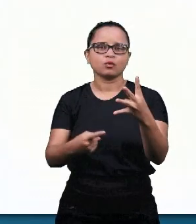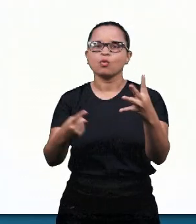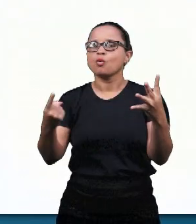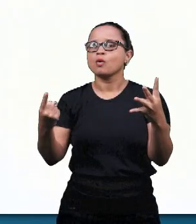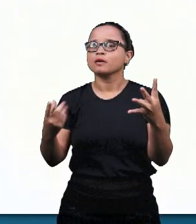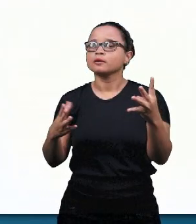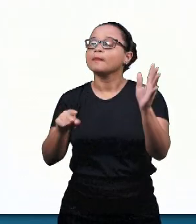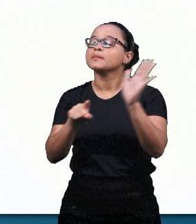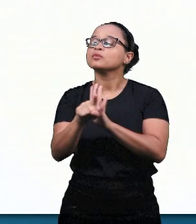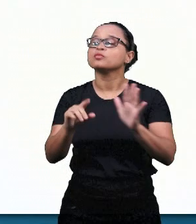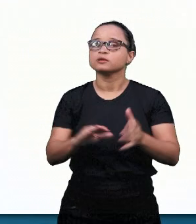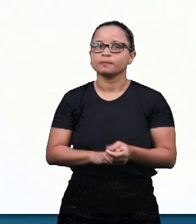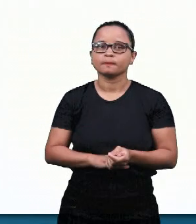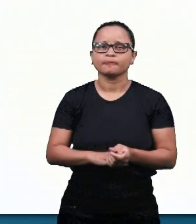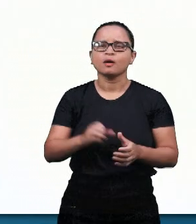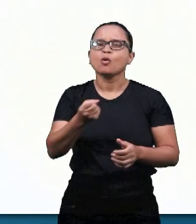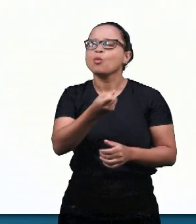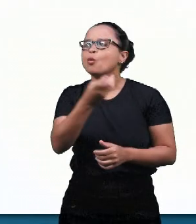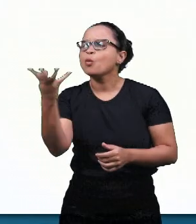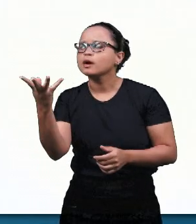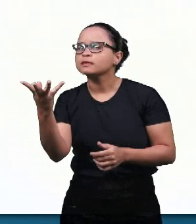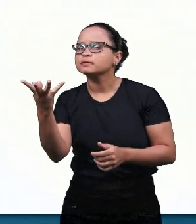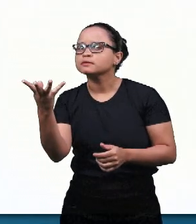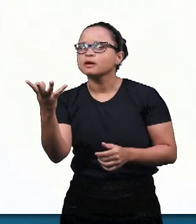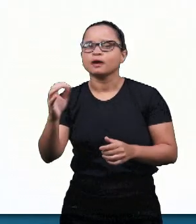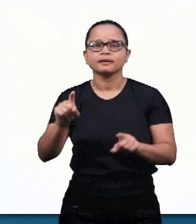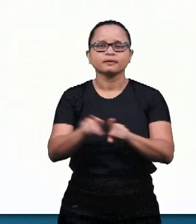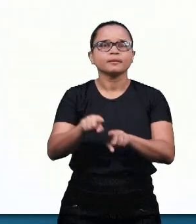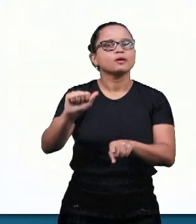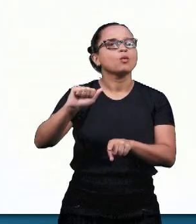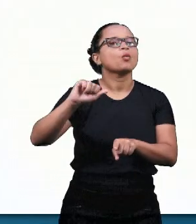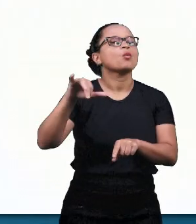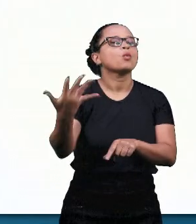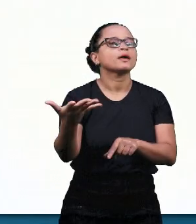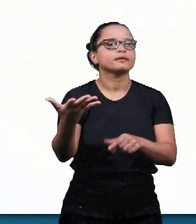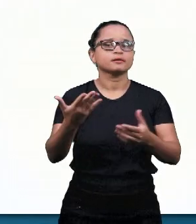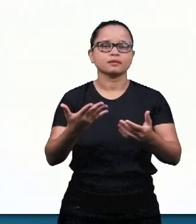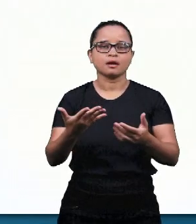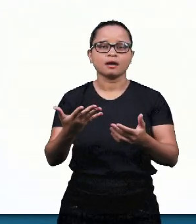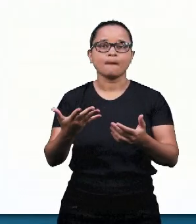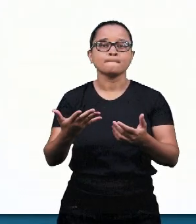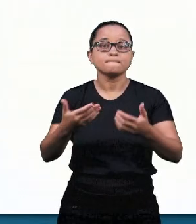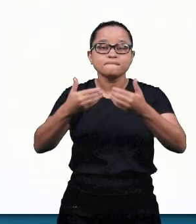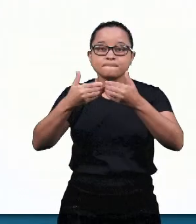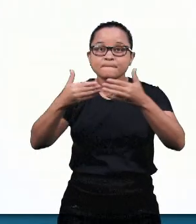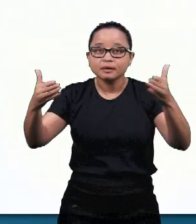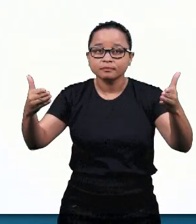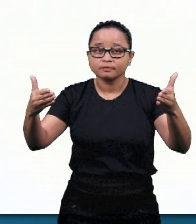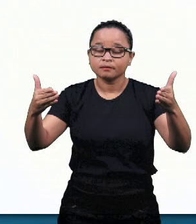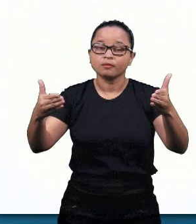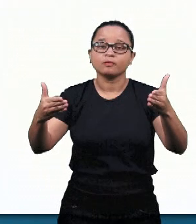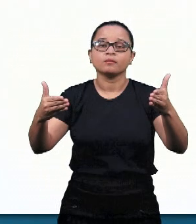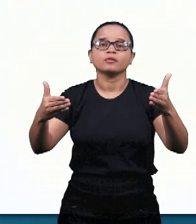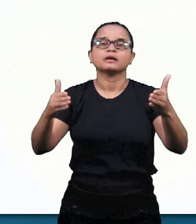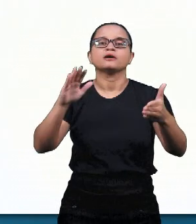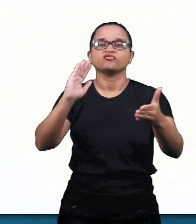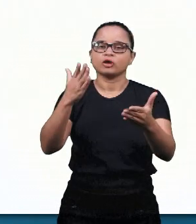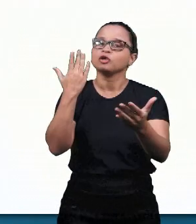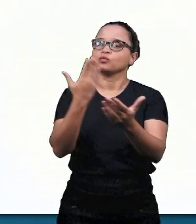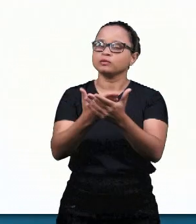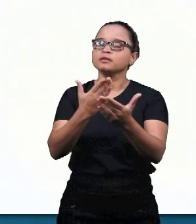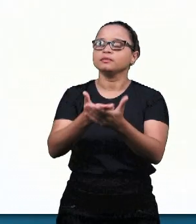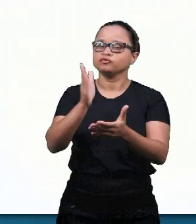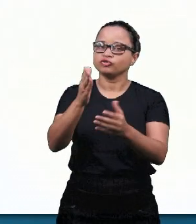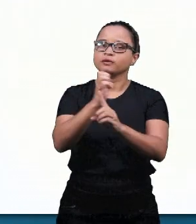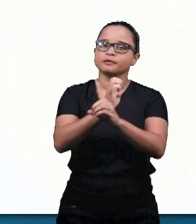combien sont-elles et lesquelles? Combien et lesquelles donc, ont